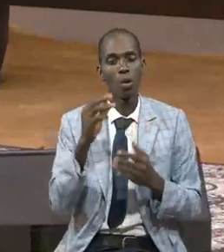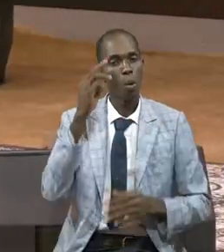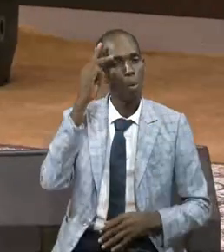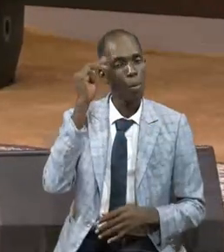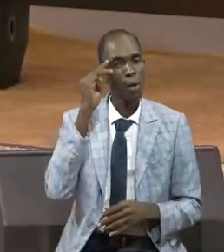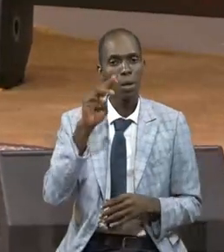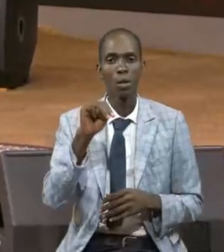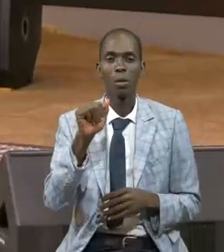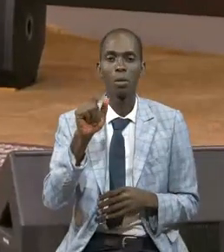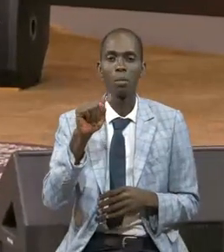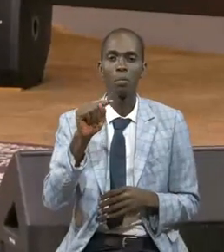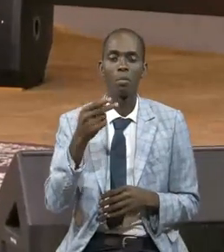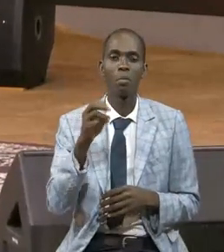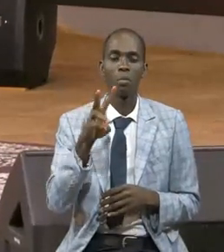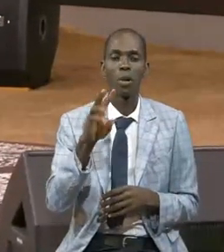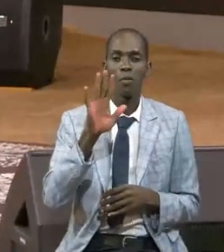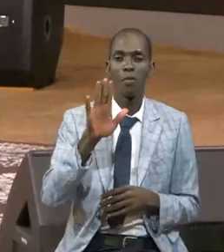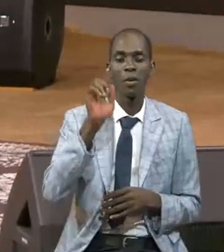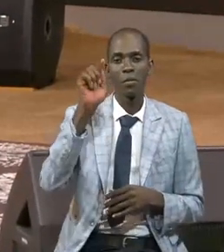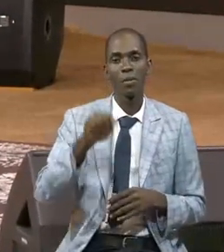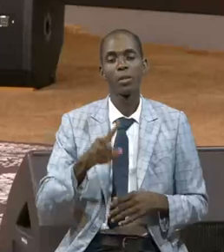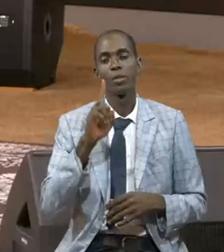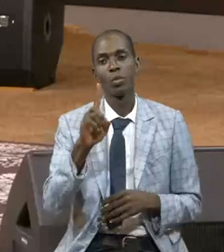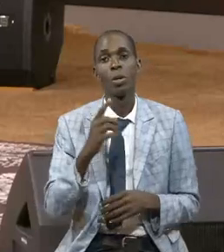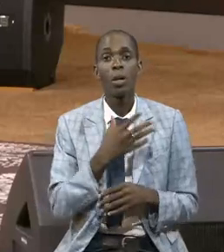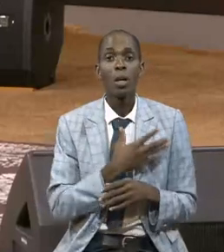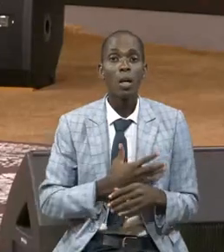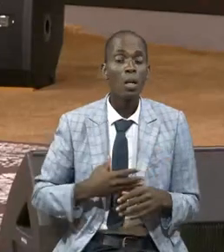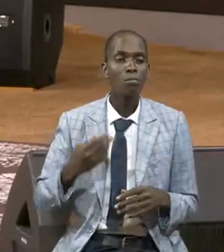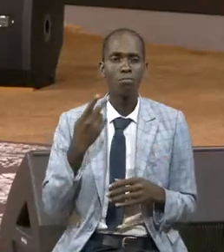chapitre 5, verset 1.